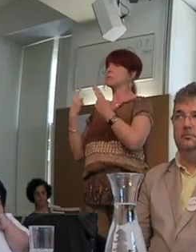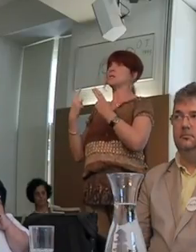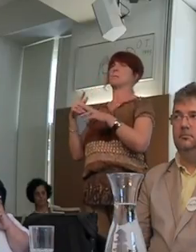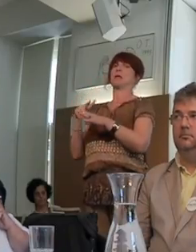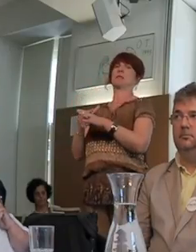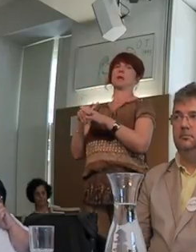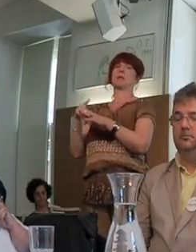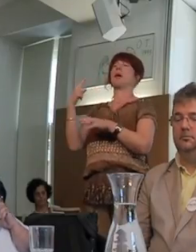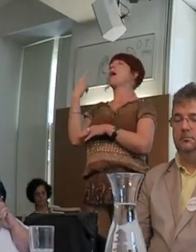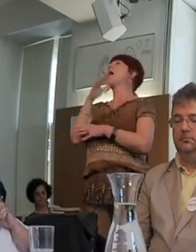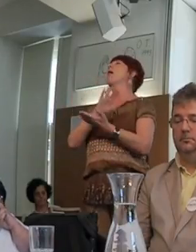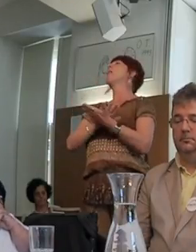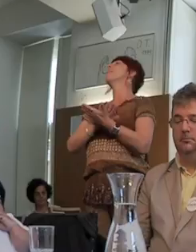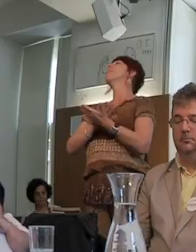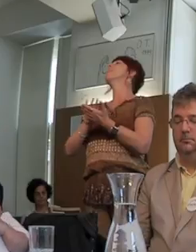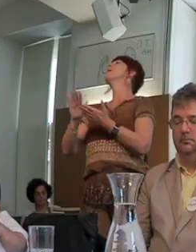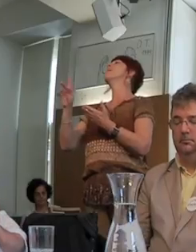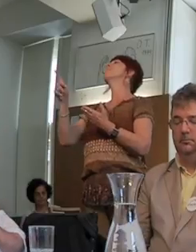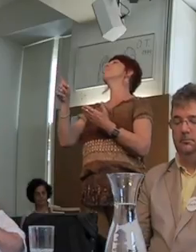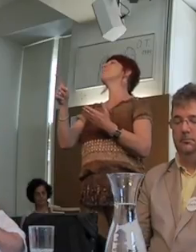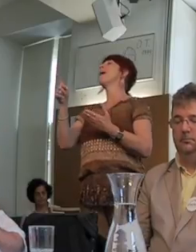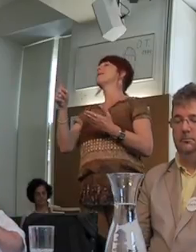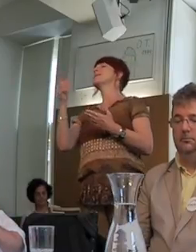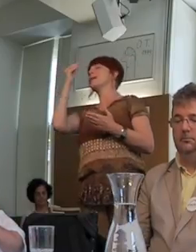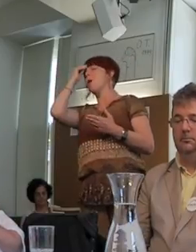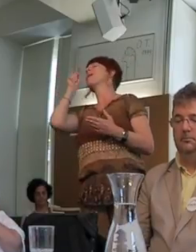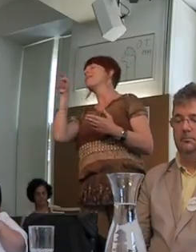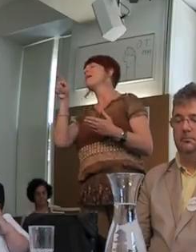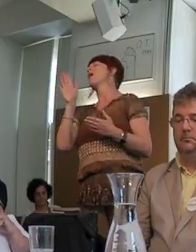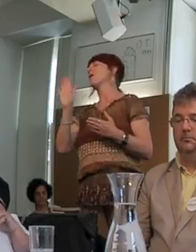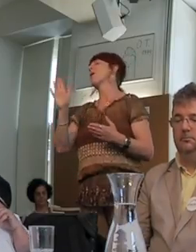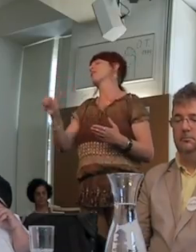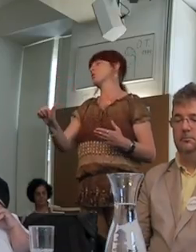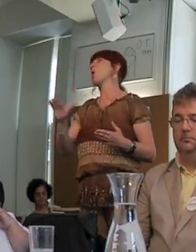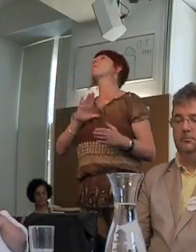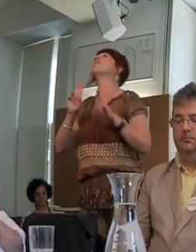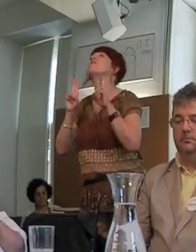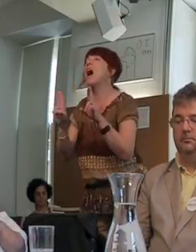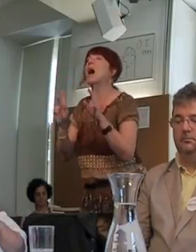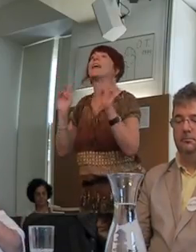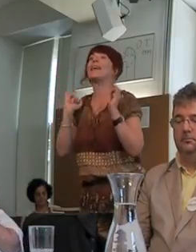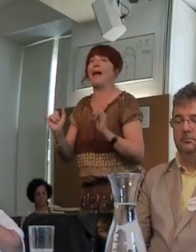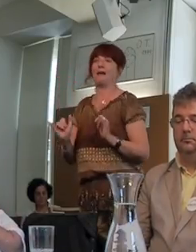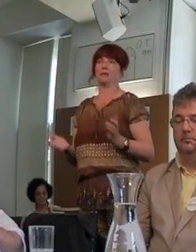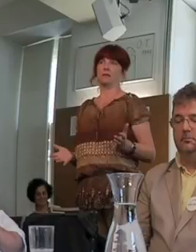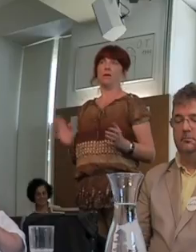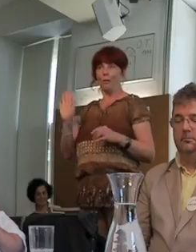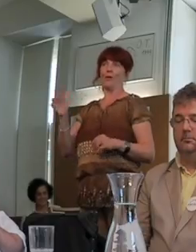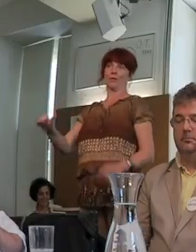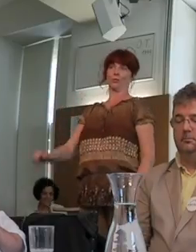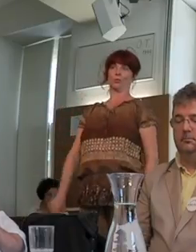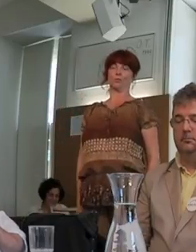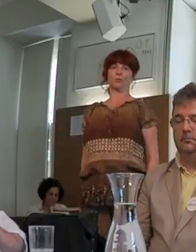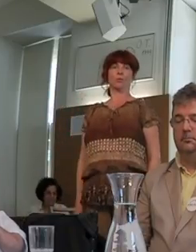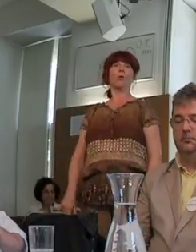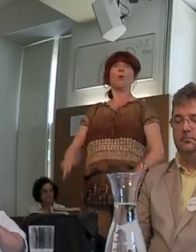draußen niemals zur Gruppe der Menschen mit Behinderung zählen würden. Und glauben Sie mir, Sie gehören dazu. Und das Dritte ist, eine